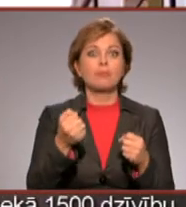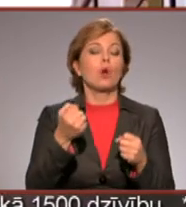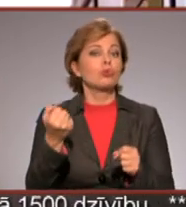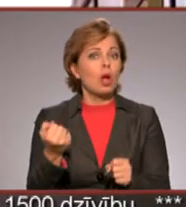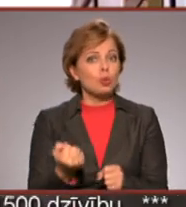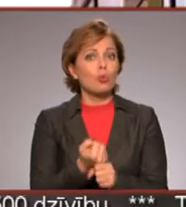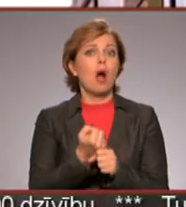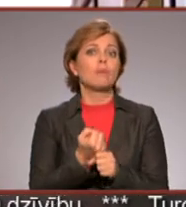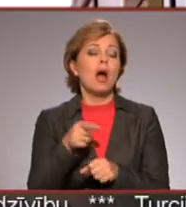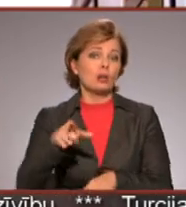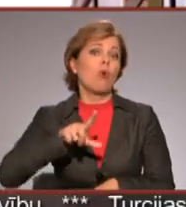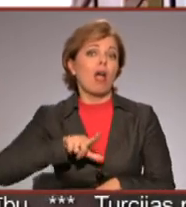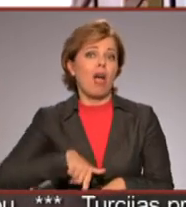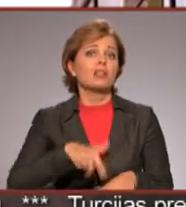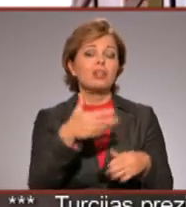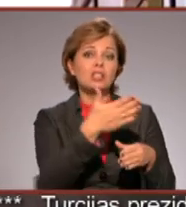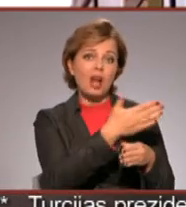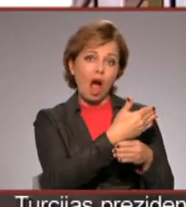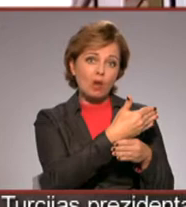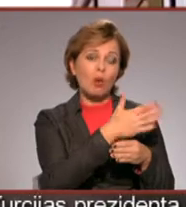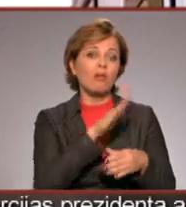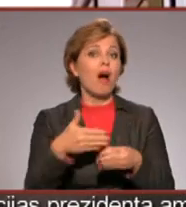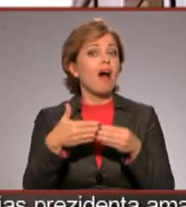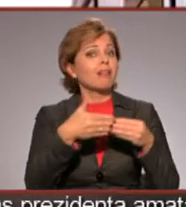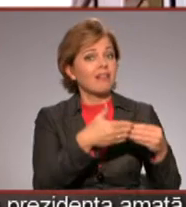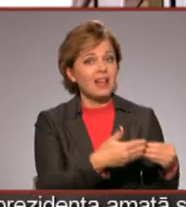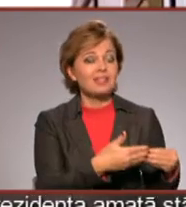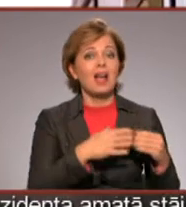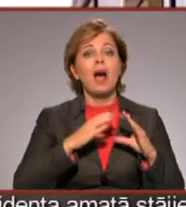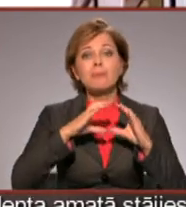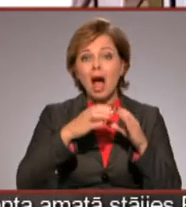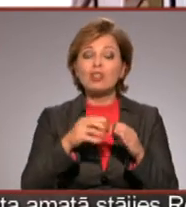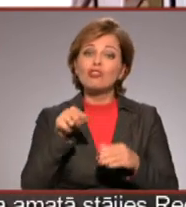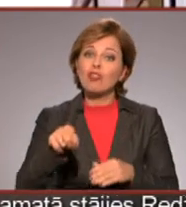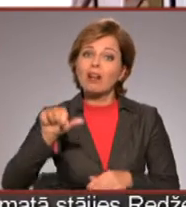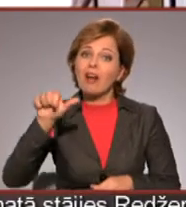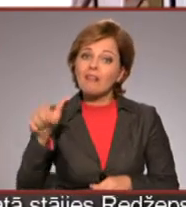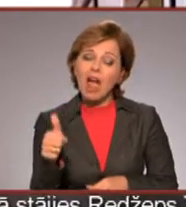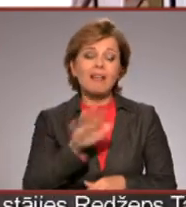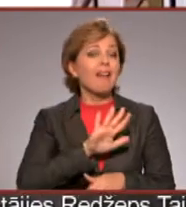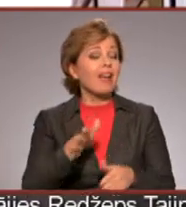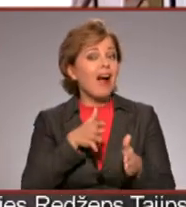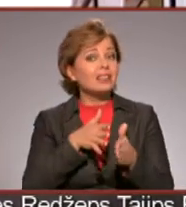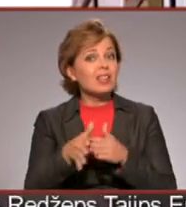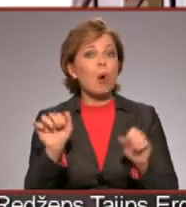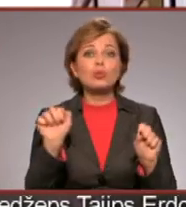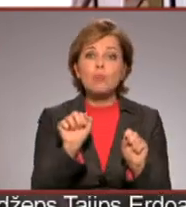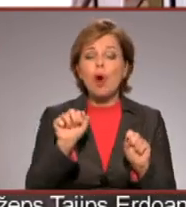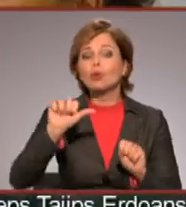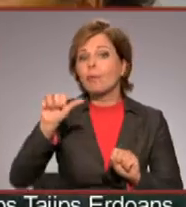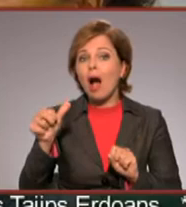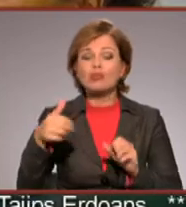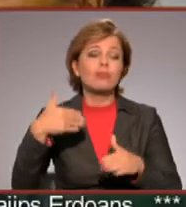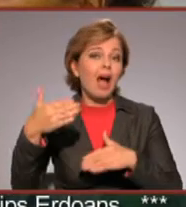tomēr šo te Latvijas karogu var nest pasaulē arī šādā veidā, ne tikai caur sportu, caur mākslu un tā